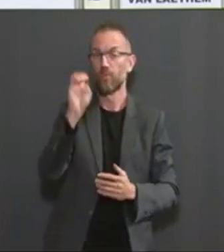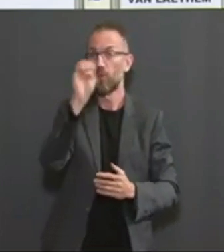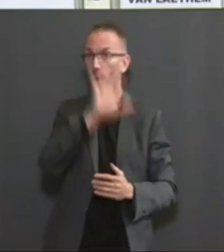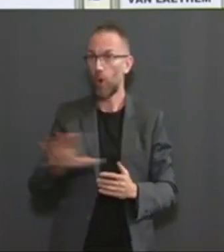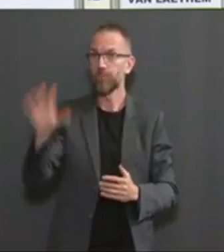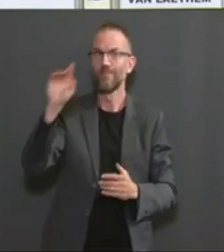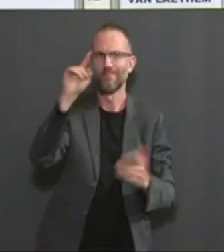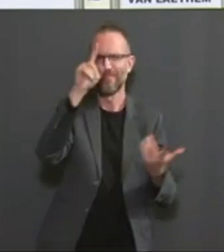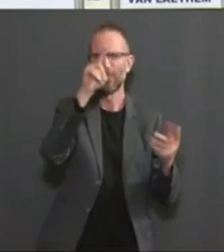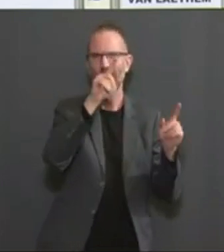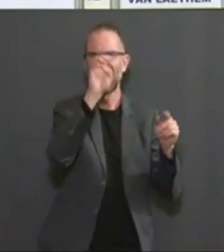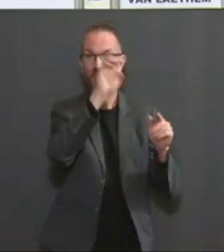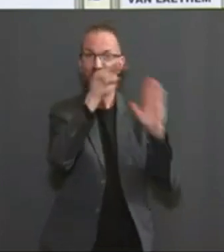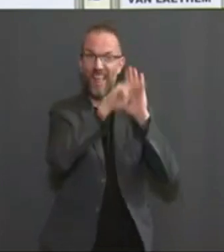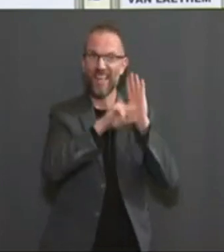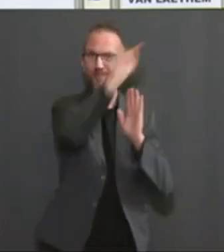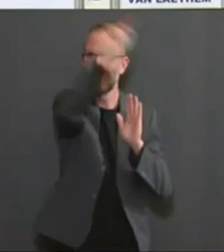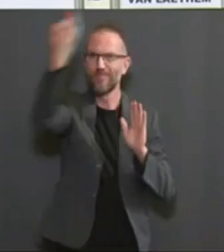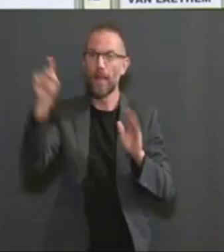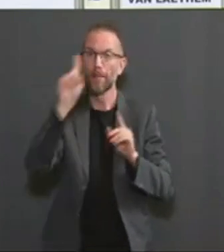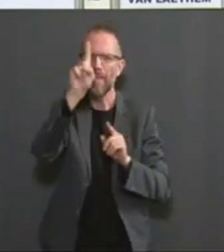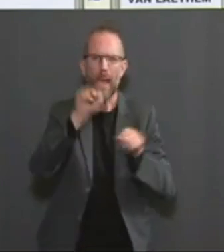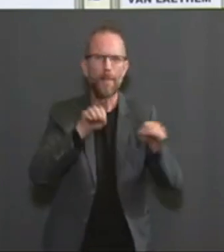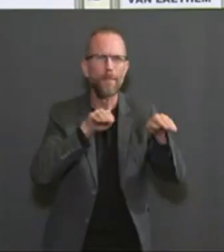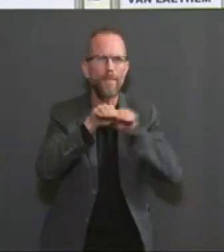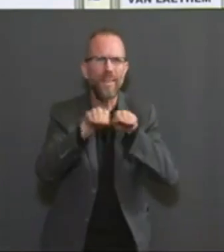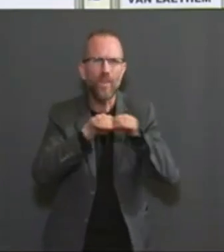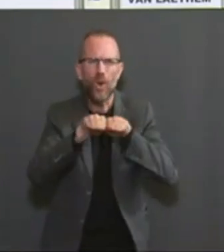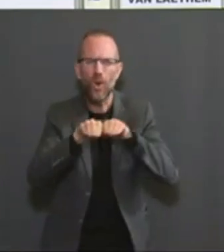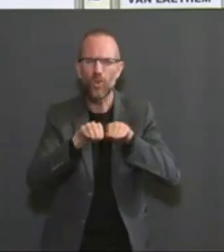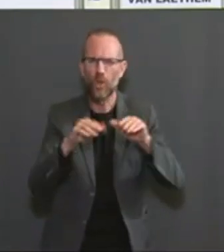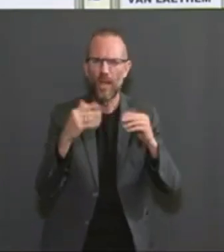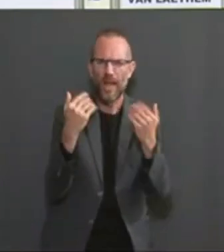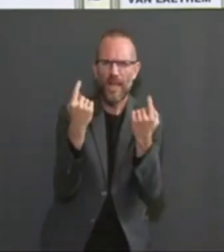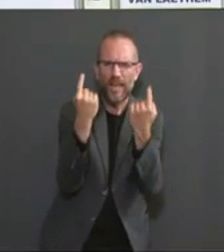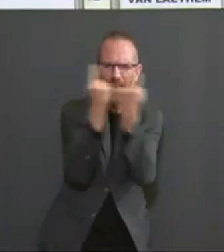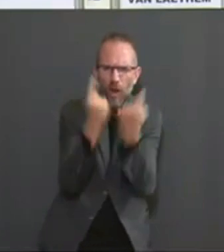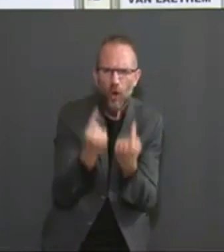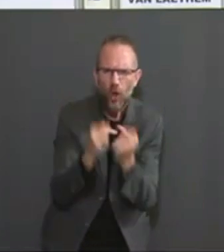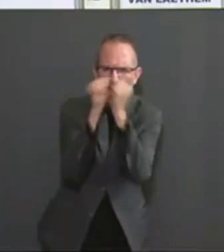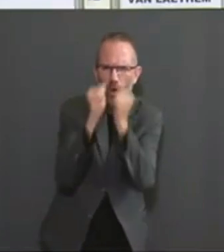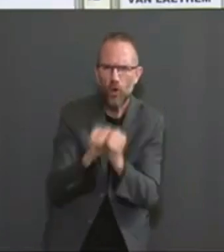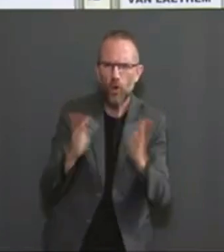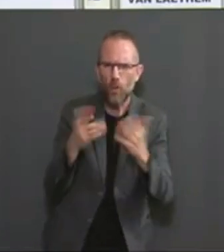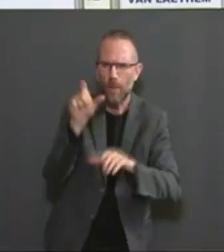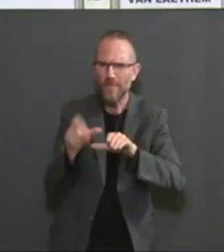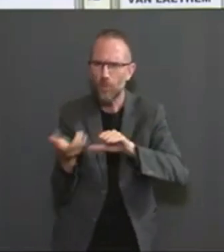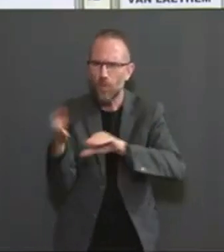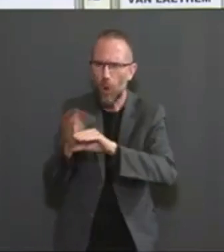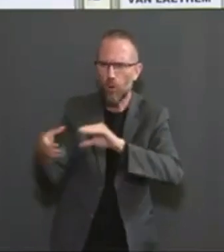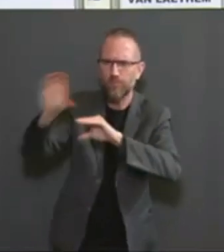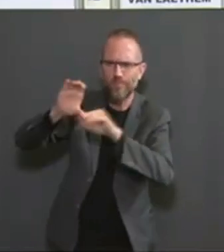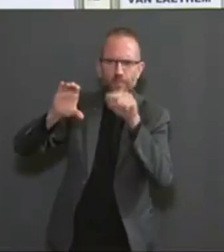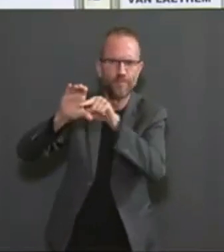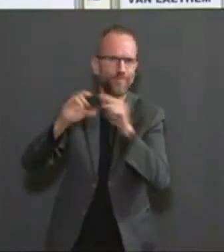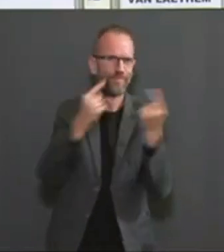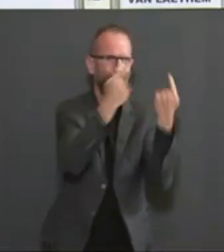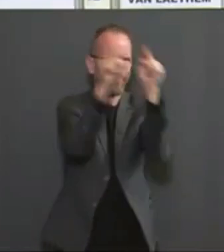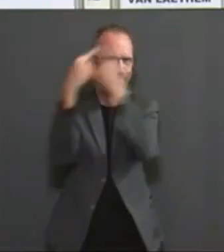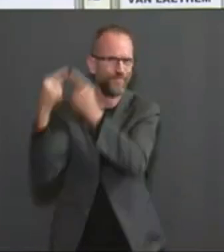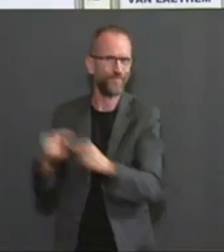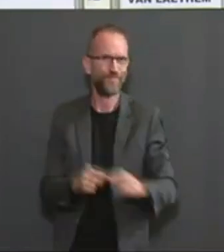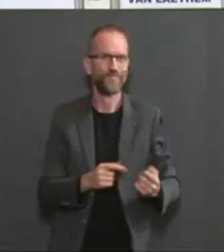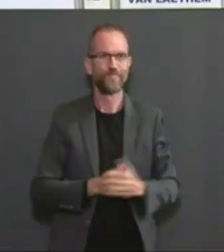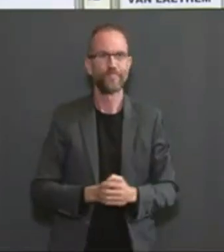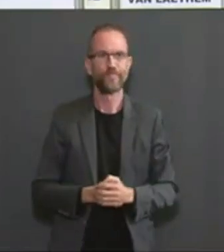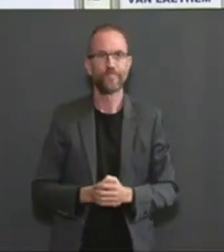déclarer son chiffre de mortalité au niveau de différents pays. En Belgique, actuellement, les chiffres de mortalité